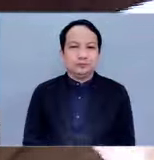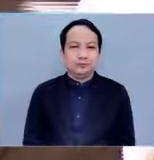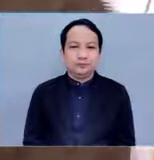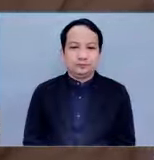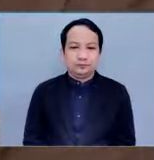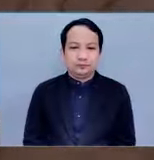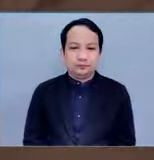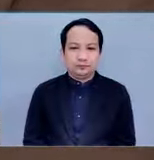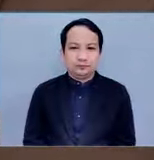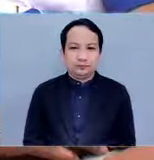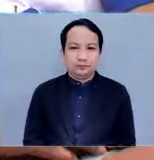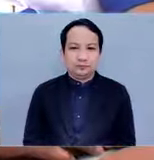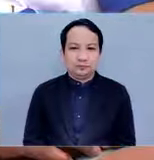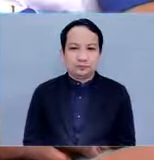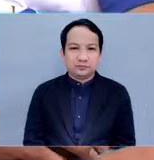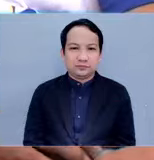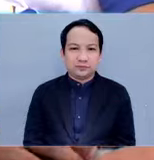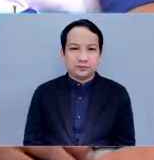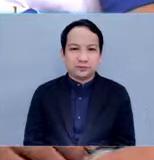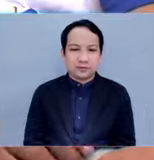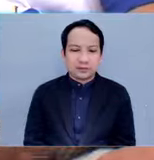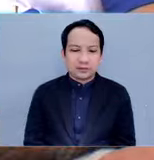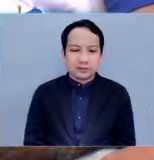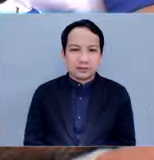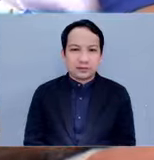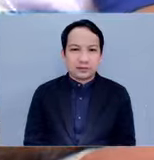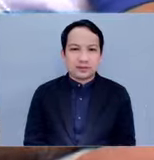Oh. Bengal ka pala.